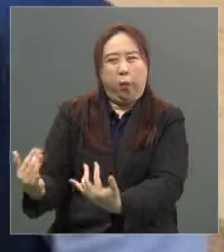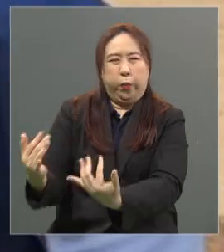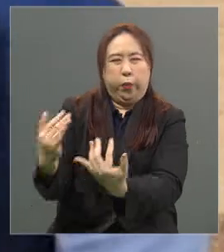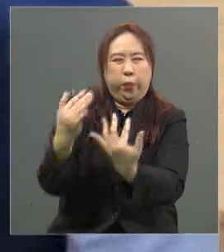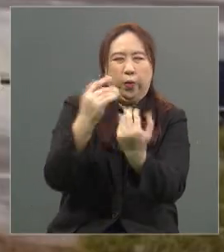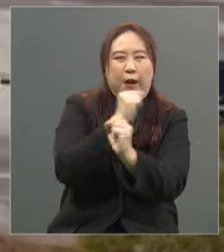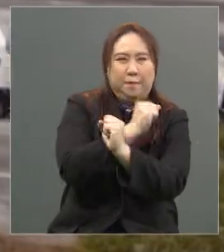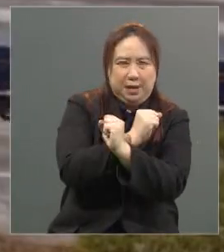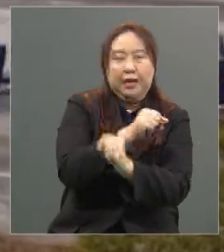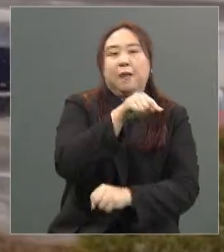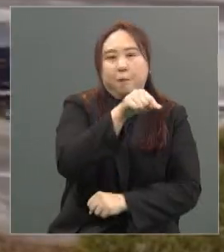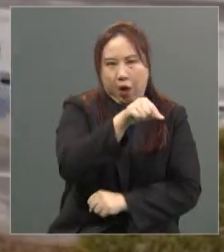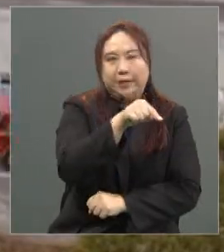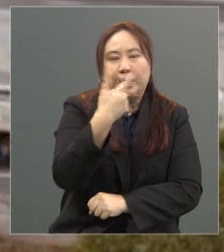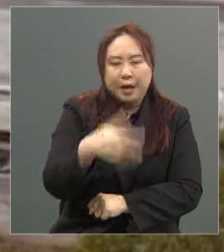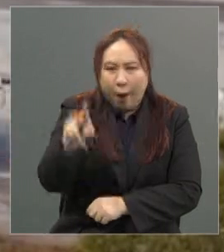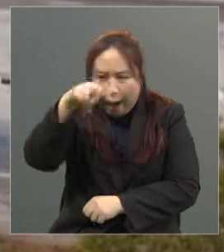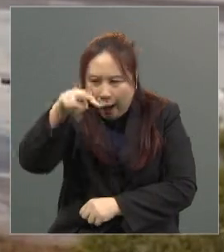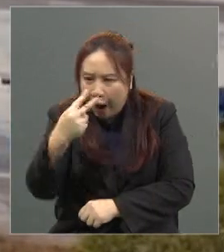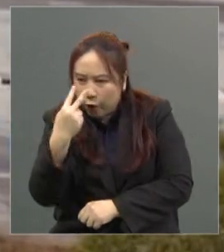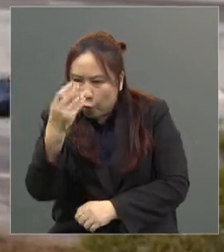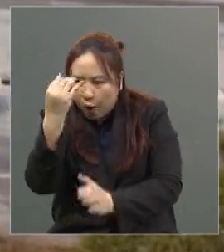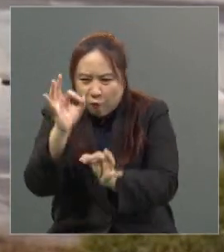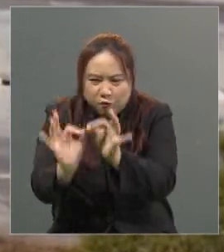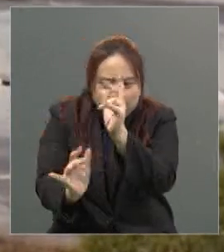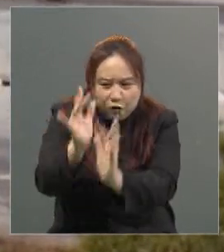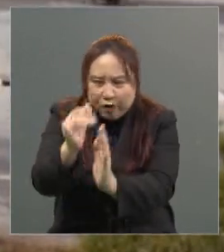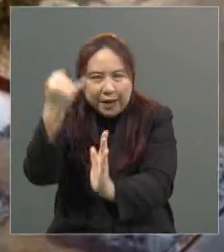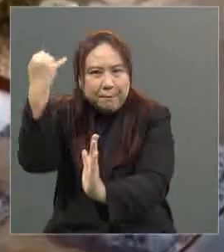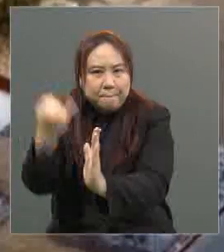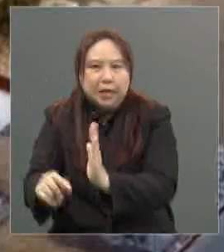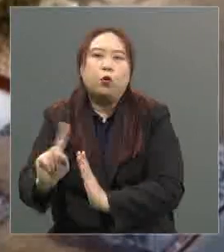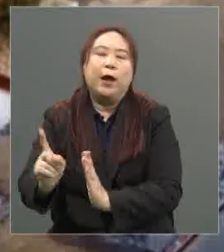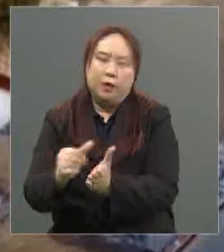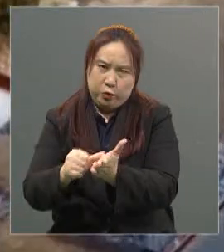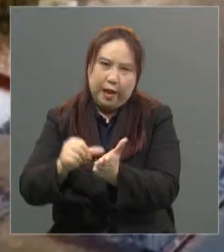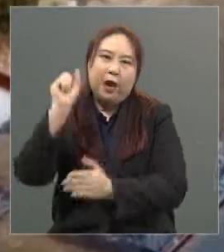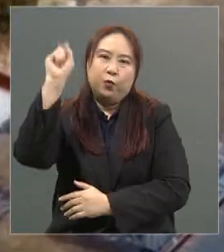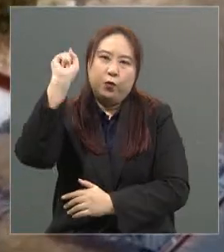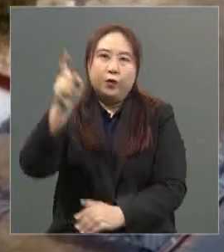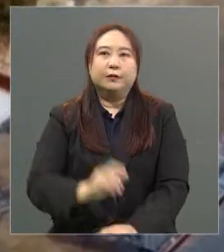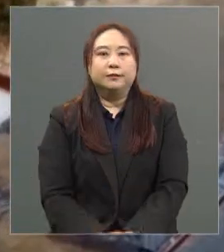เคมีแล้วก็สั่งให้หาสาเหตุของการเกิดเพลิงไหม้และแก้สถานการณ์โดยด่วนด้วยครับ